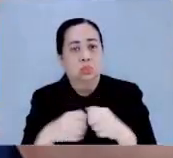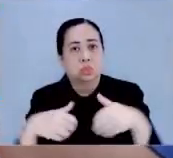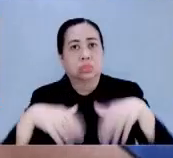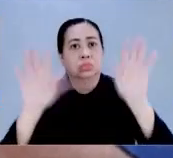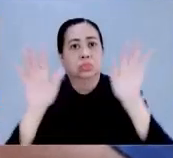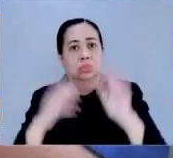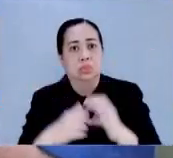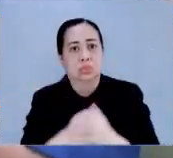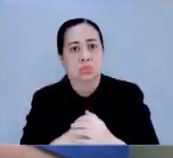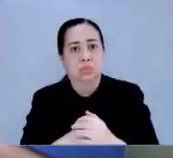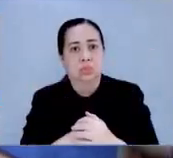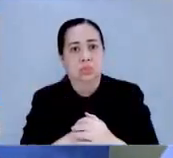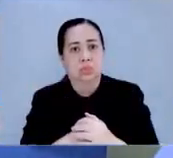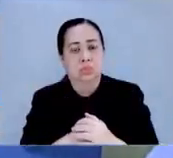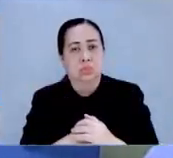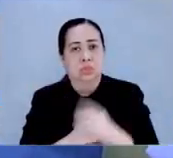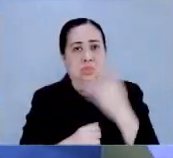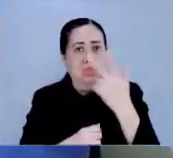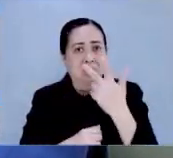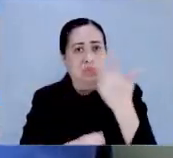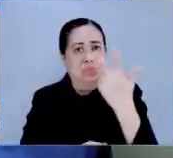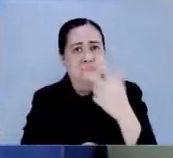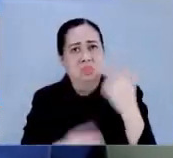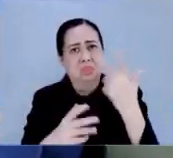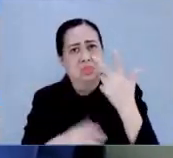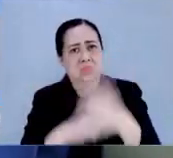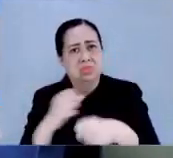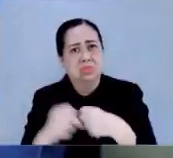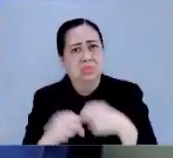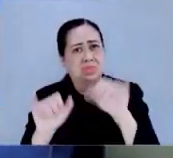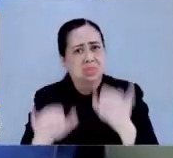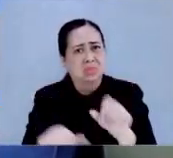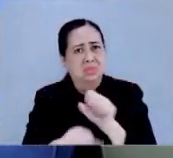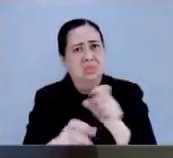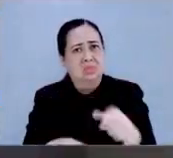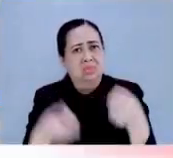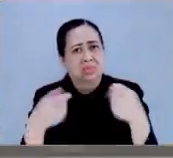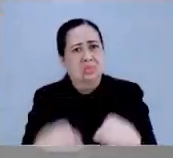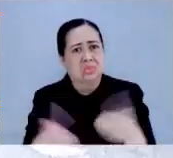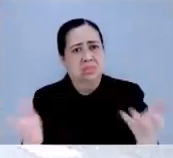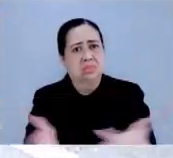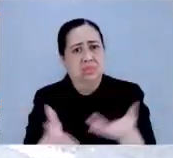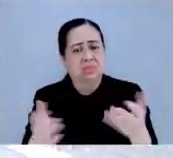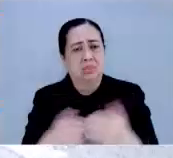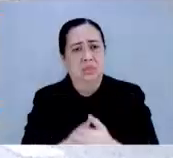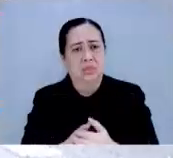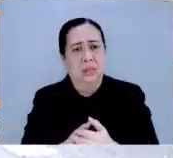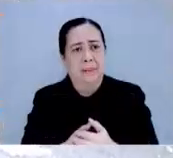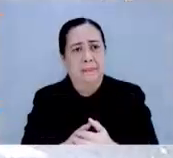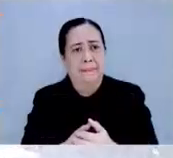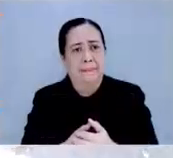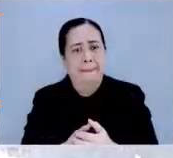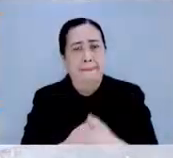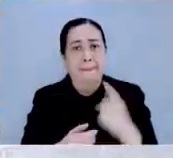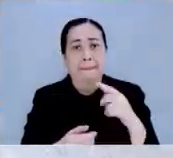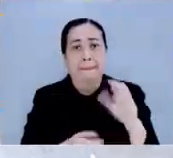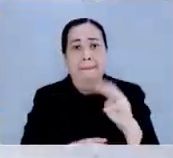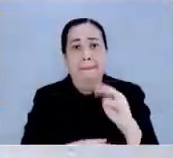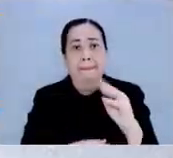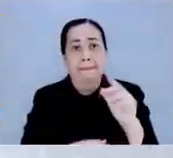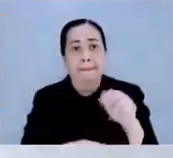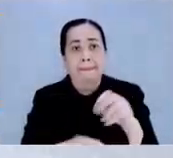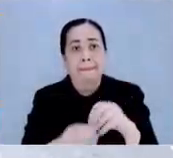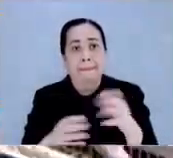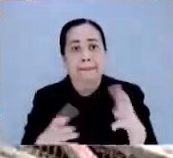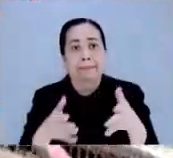sila for 3 long decades, ganyan na po yung senaryo dito. Ang pagsuyod ng MMDA sa mga